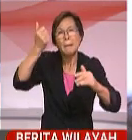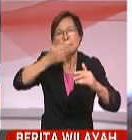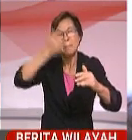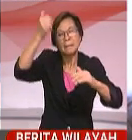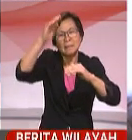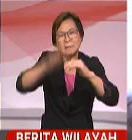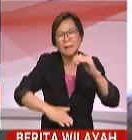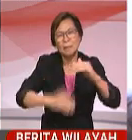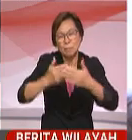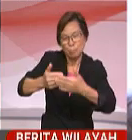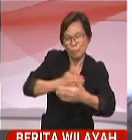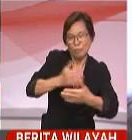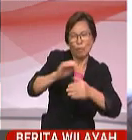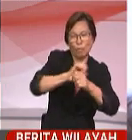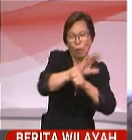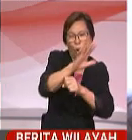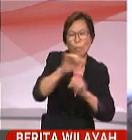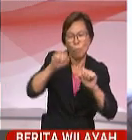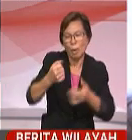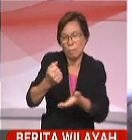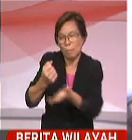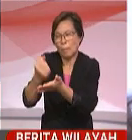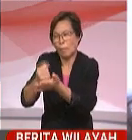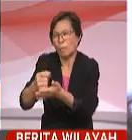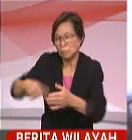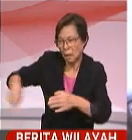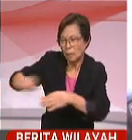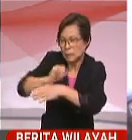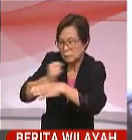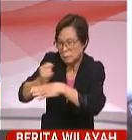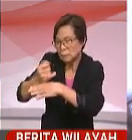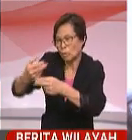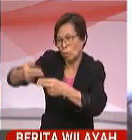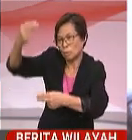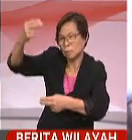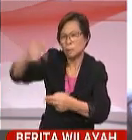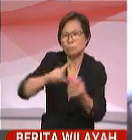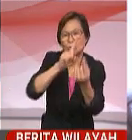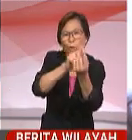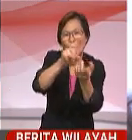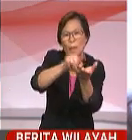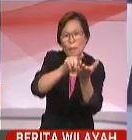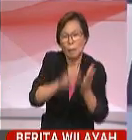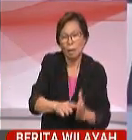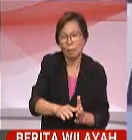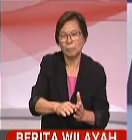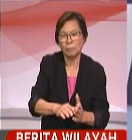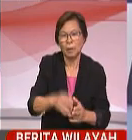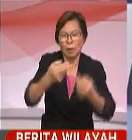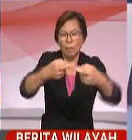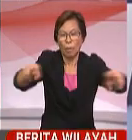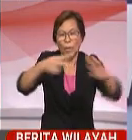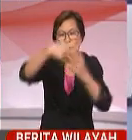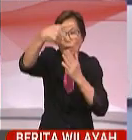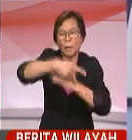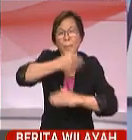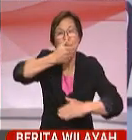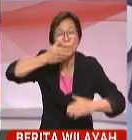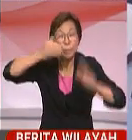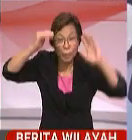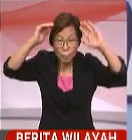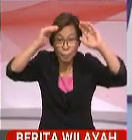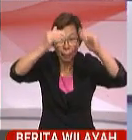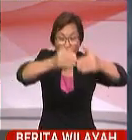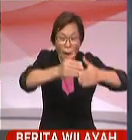membantu sebahagian daripada mereka yang dalam industri. Beliau ditemui media selepas merasmikan program Belia